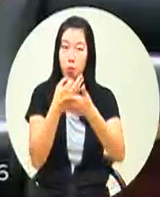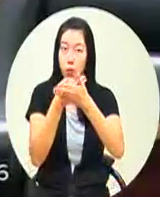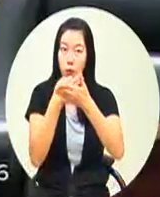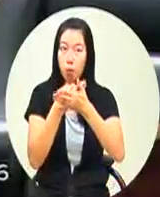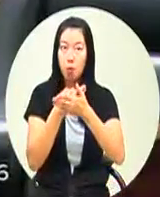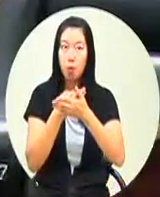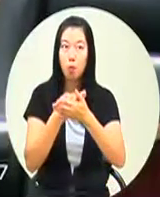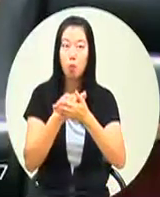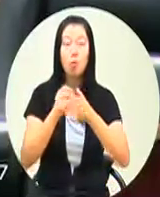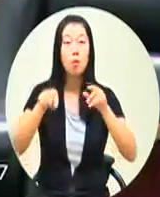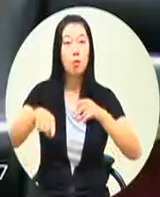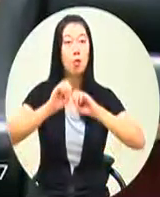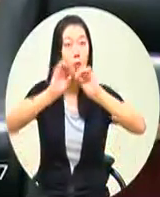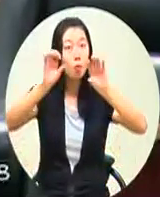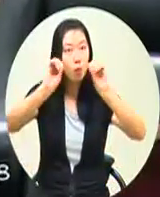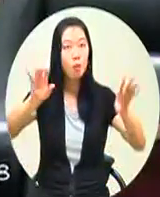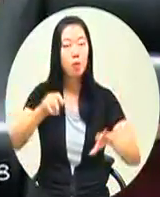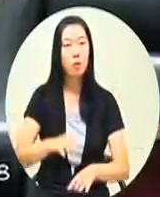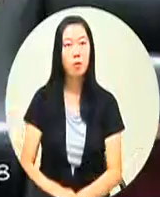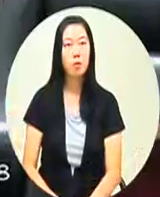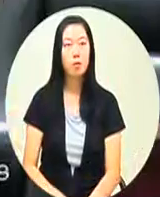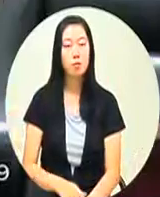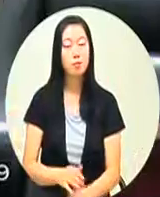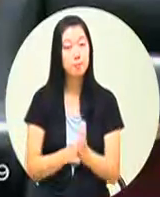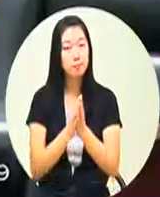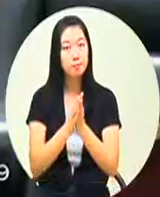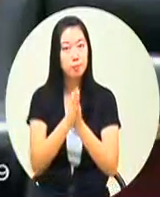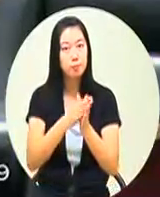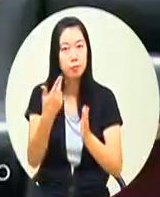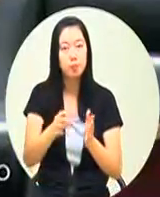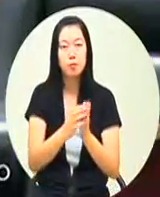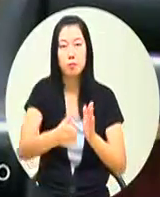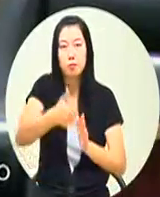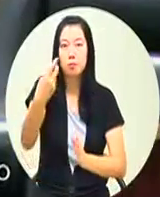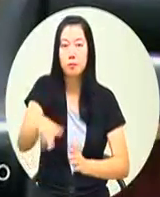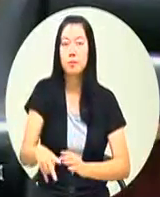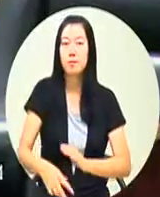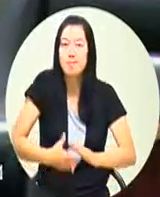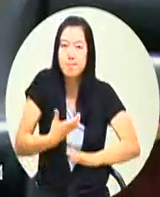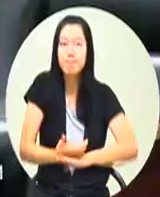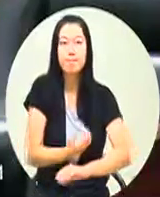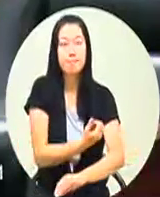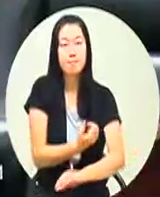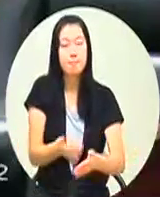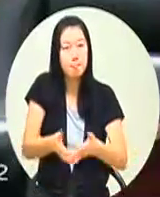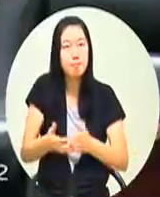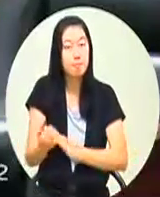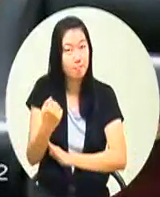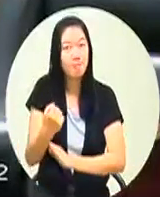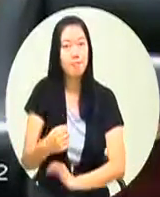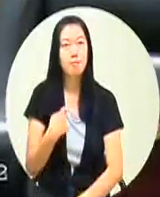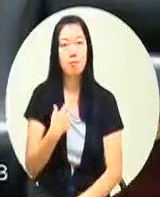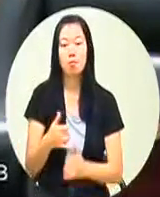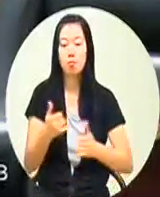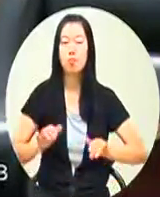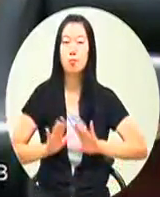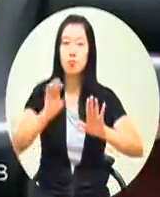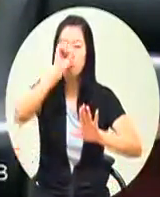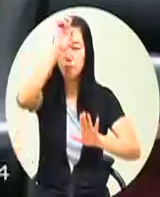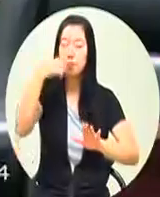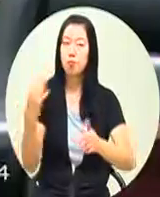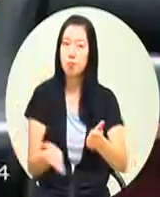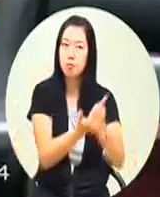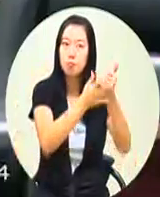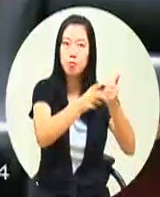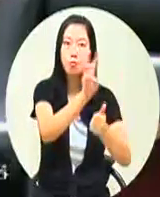省水的宣传相关宣传上面，可能要拜托局长要再多尽一点力气哈。既然我们民进党团支持咱起户支持水利